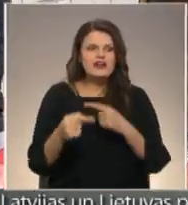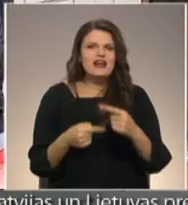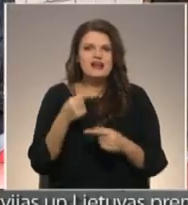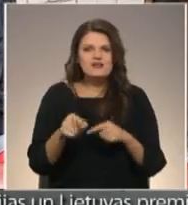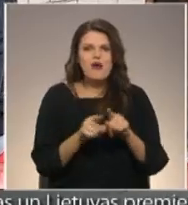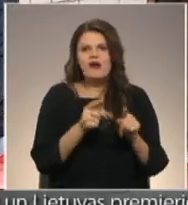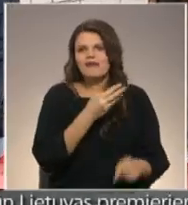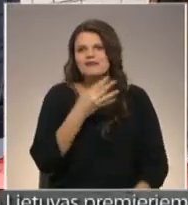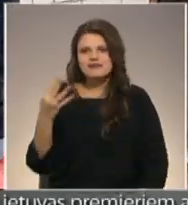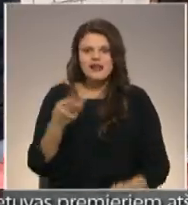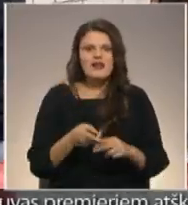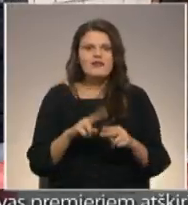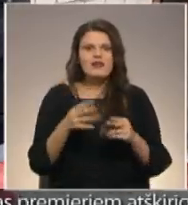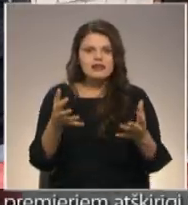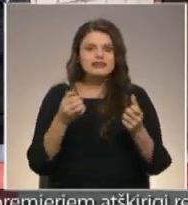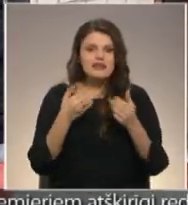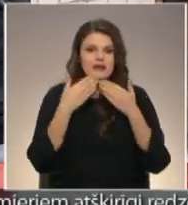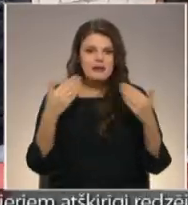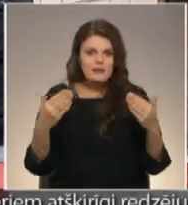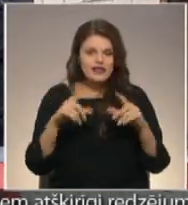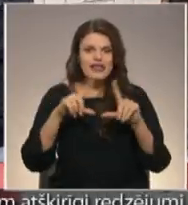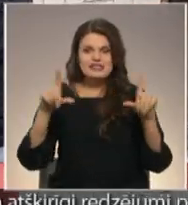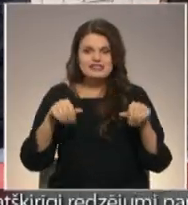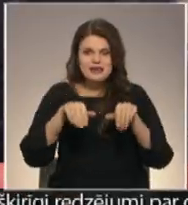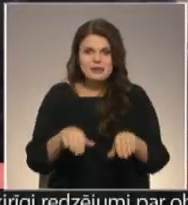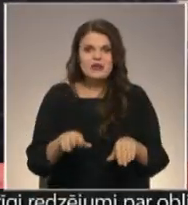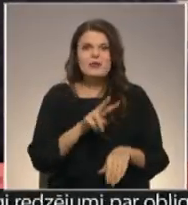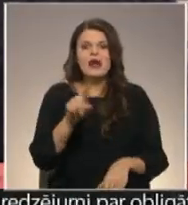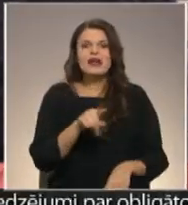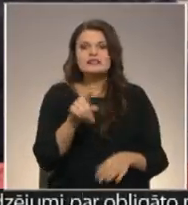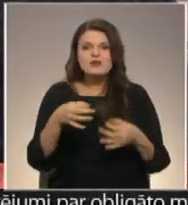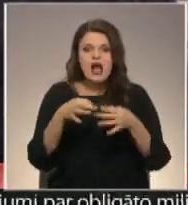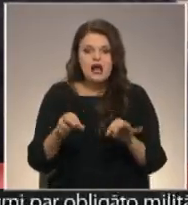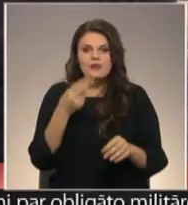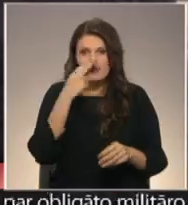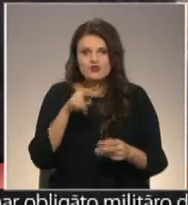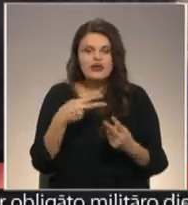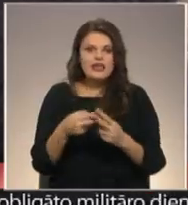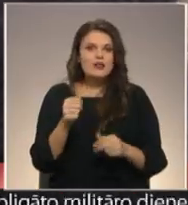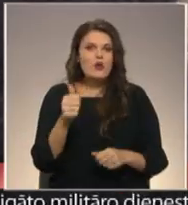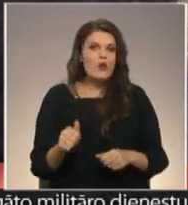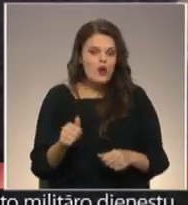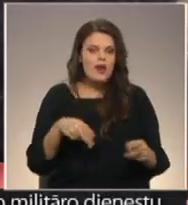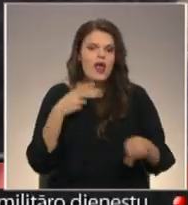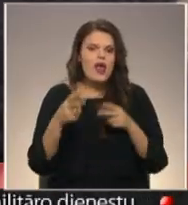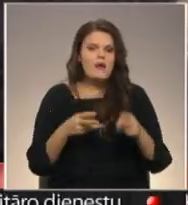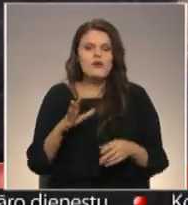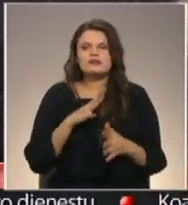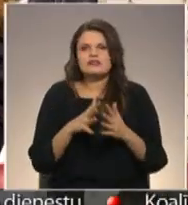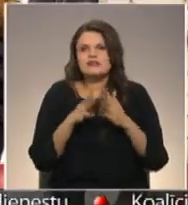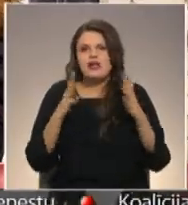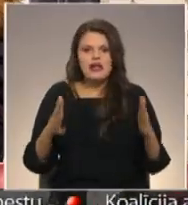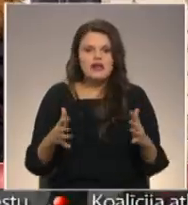kā seriālā, tāpēc saņemot pēdējās instances spriedumu, kas viņus atbrīvos no ķīlnieka lomas, emocijas bijušas